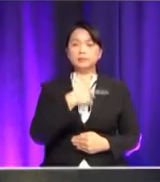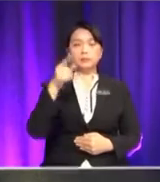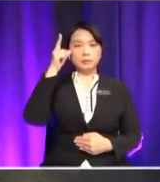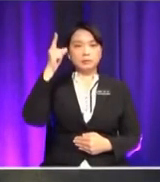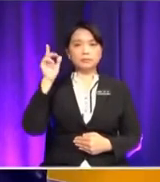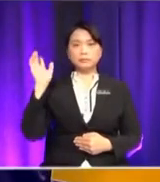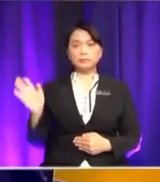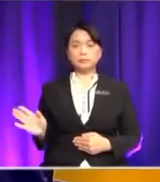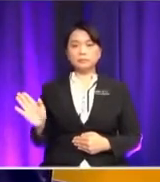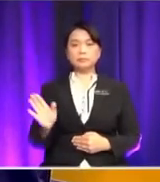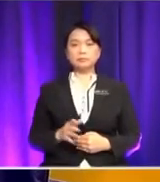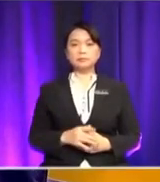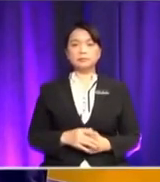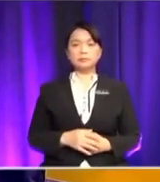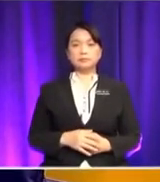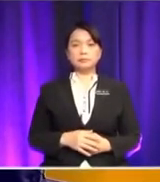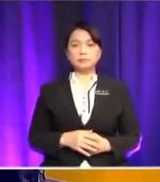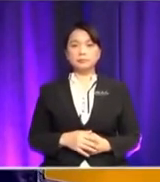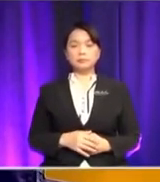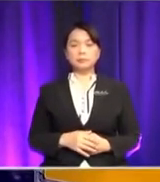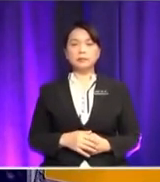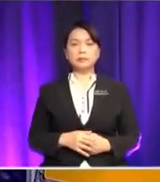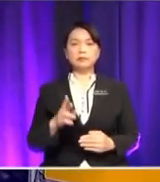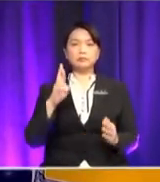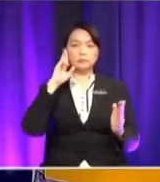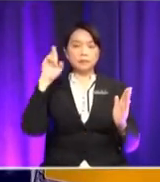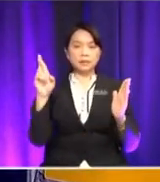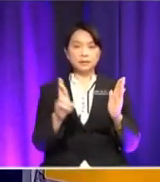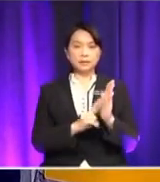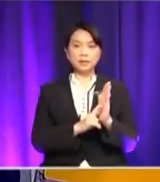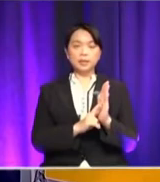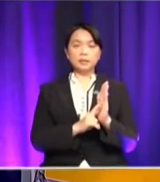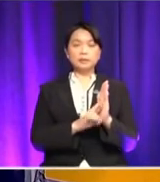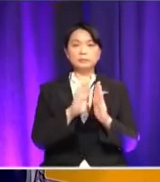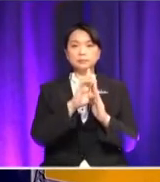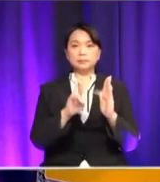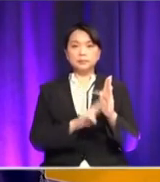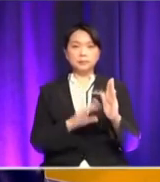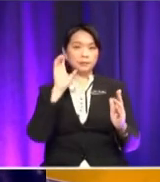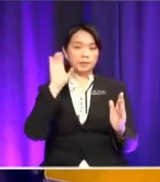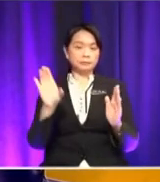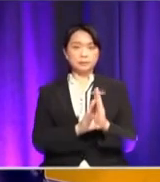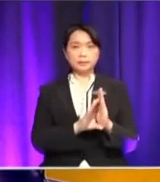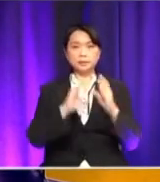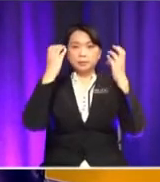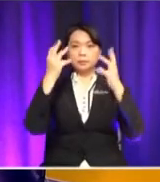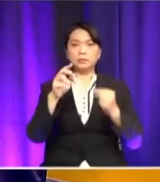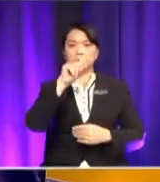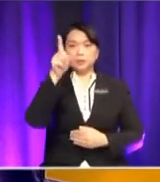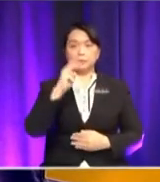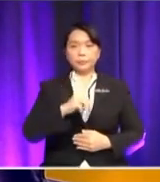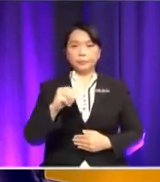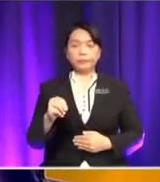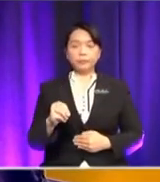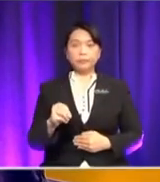oke yang pertama kita lihat Raja bergambar sesuai gunakanya murid-murid sekalian setelah